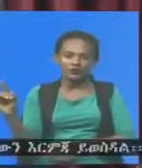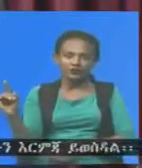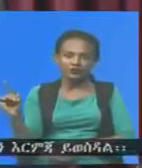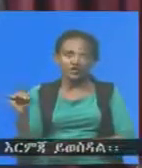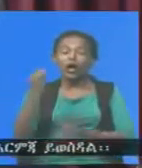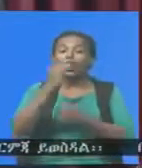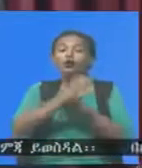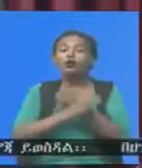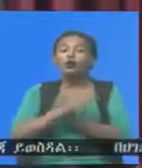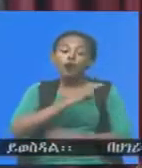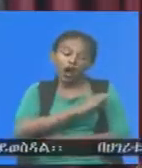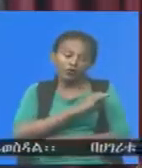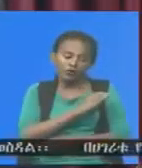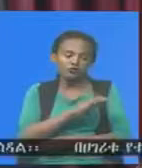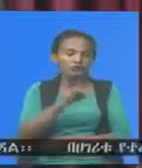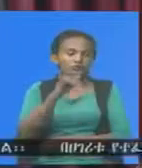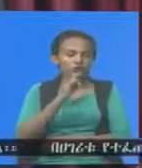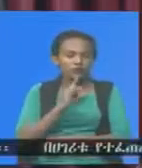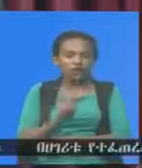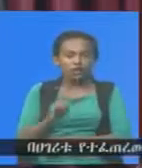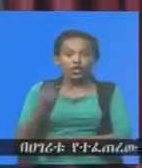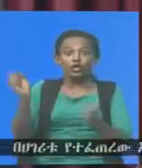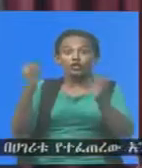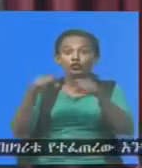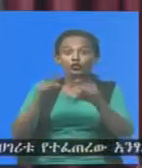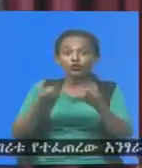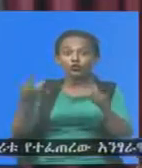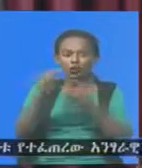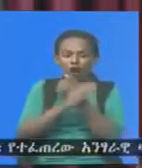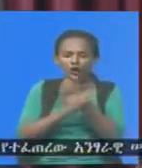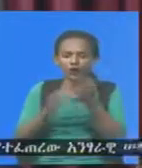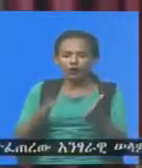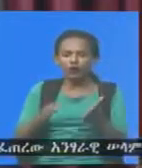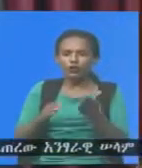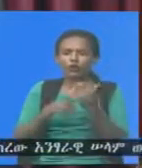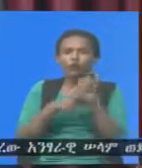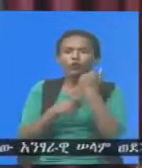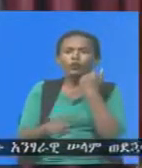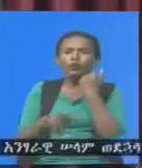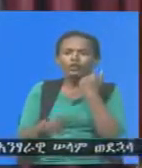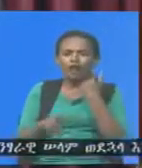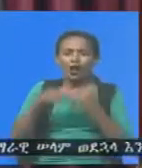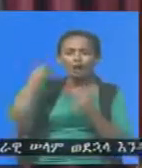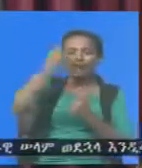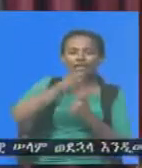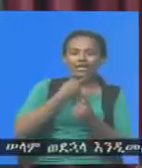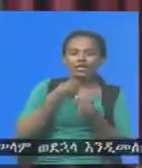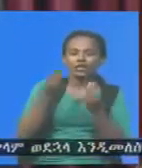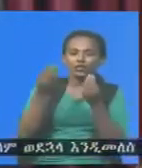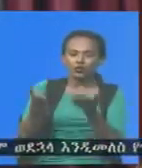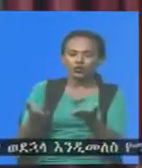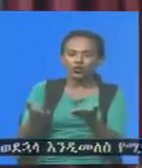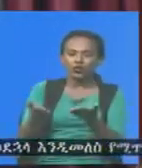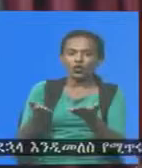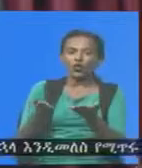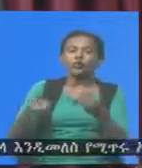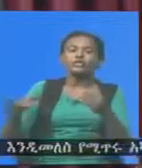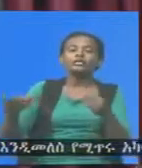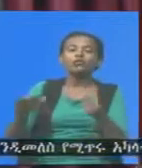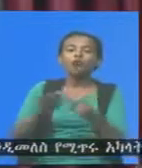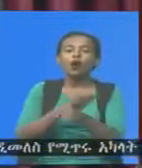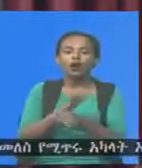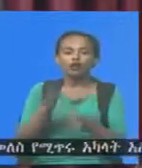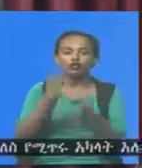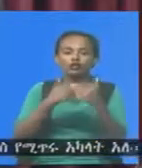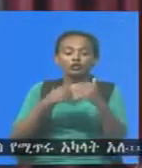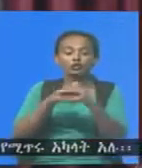ባህሪው እንደዛ ነው። ግጭቱን ግን ሀገራዊ ፖለቲካል መልክ እየሰጡ ወደ ተሟላ ችግር